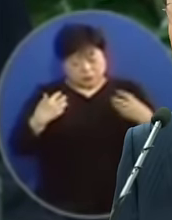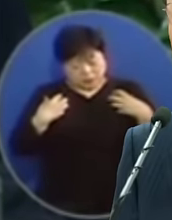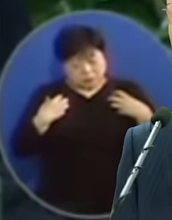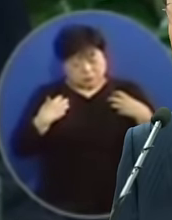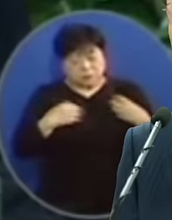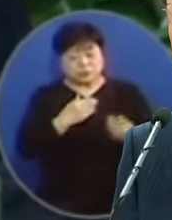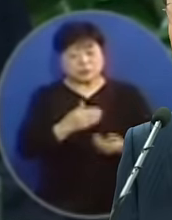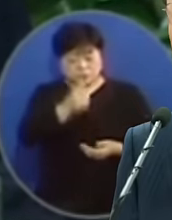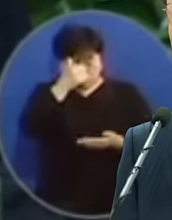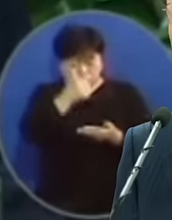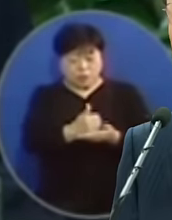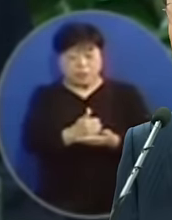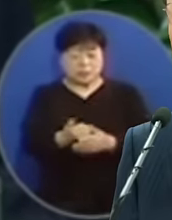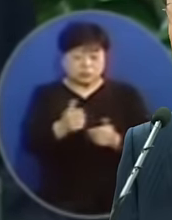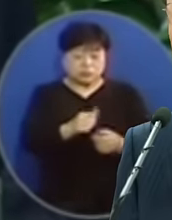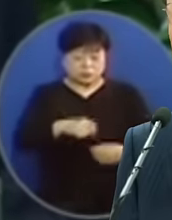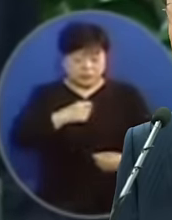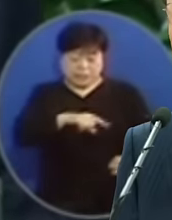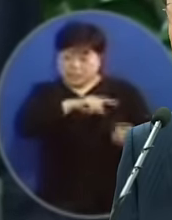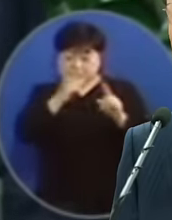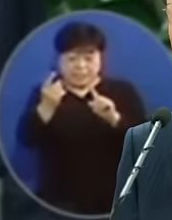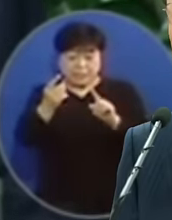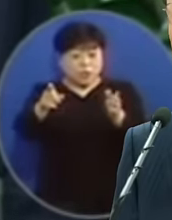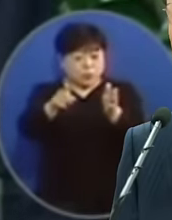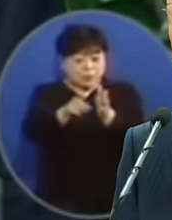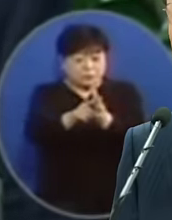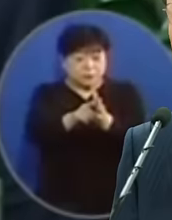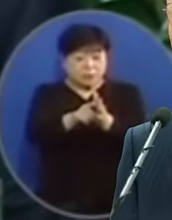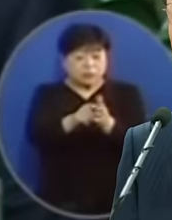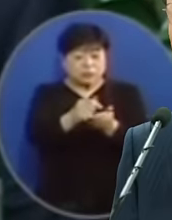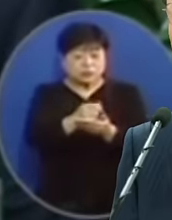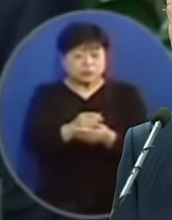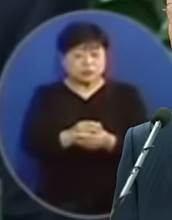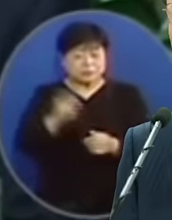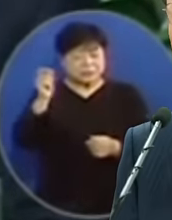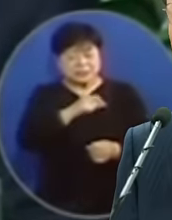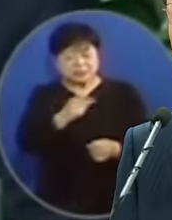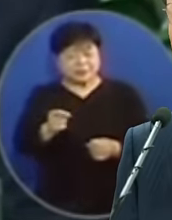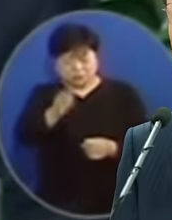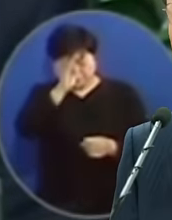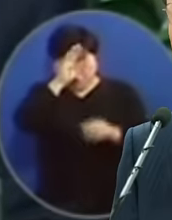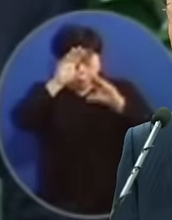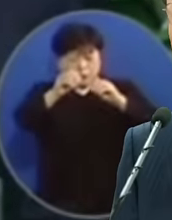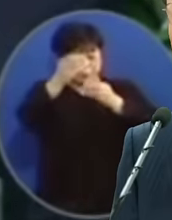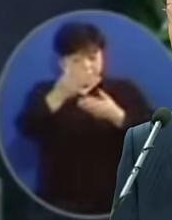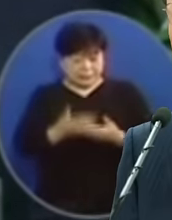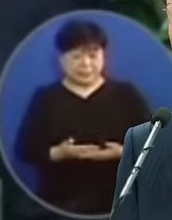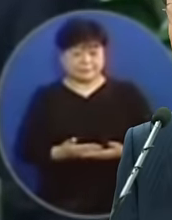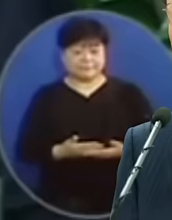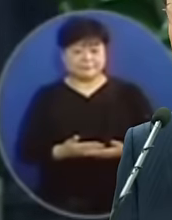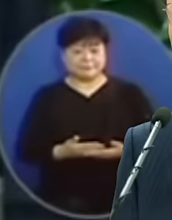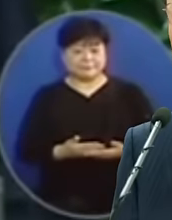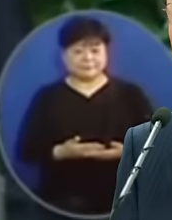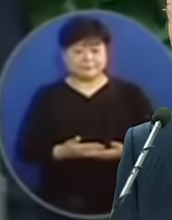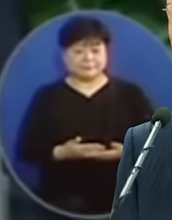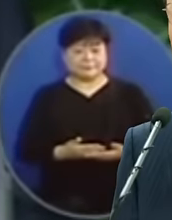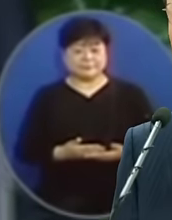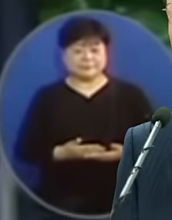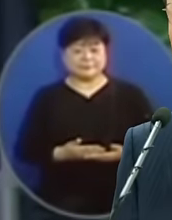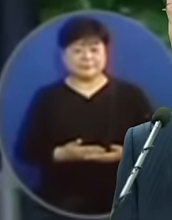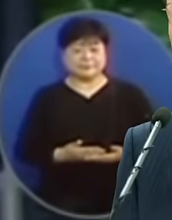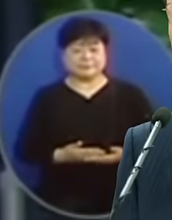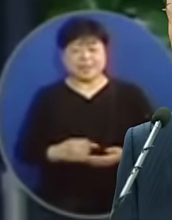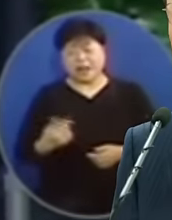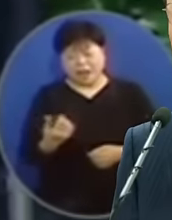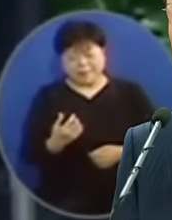우리로 죄에 대하여 죽고 의에 대하여 살게 하려 하심이라. 제가 채찍에 맞음으로 너희가 나음을 얻었나니. 막 온몸이 쏘고 아플